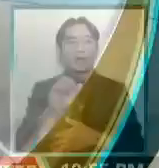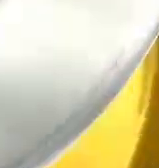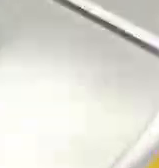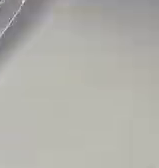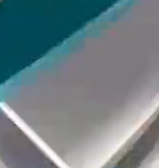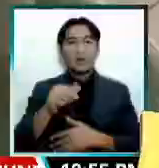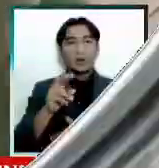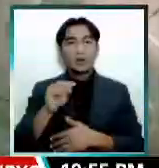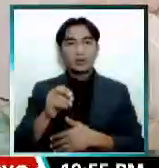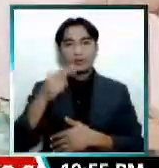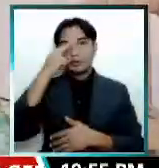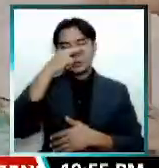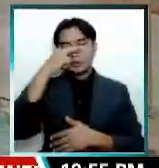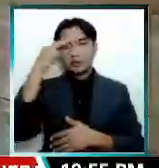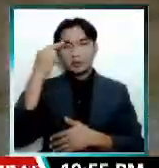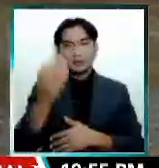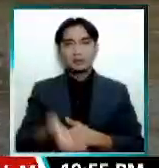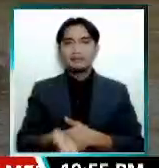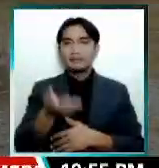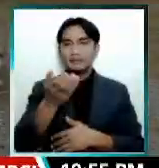Son.